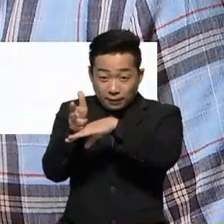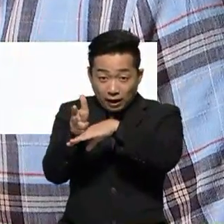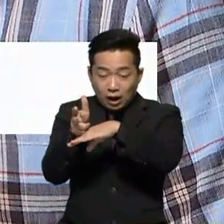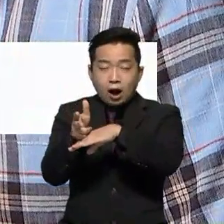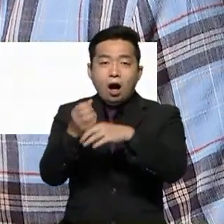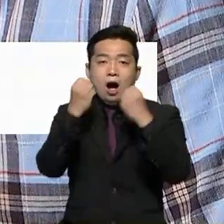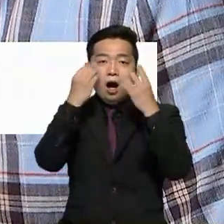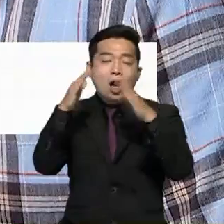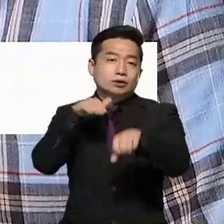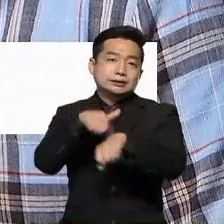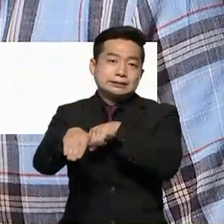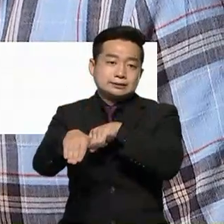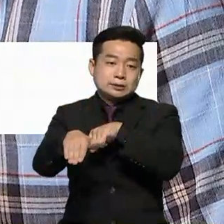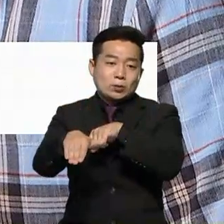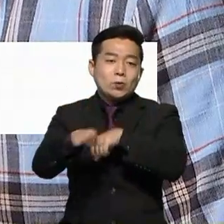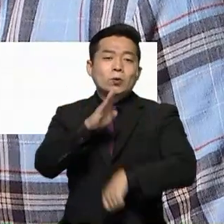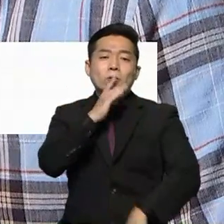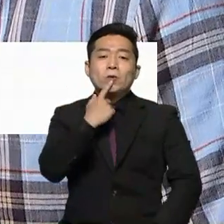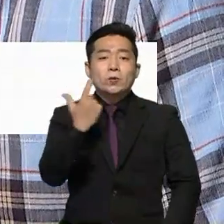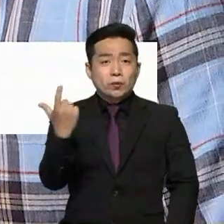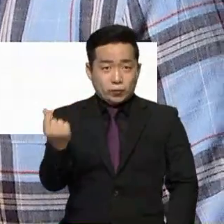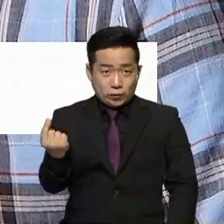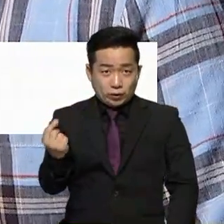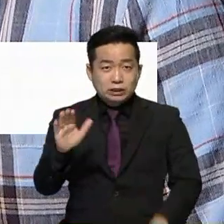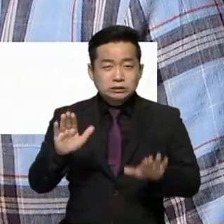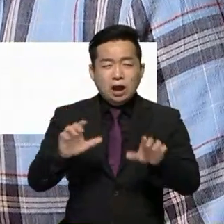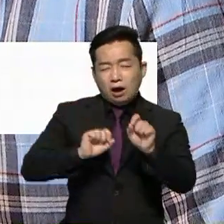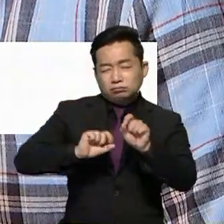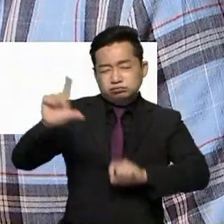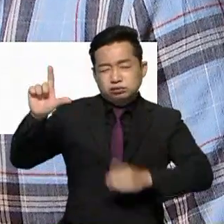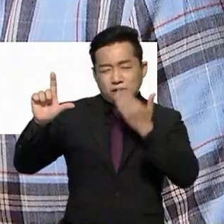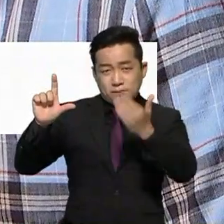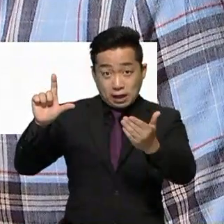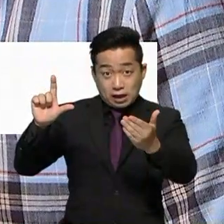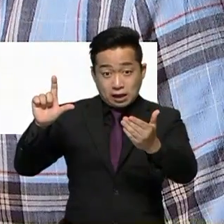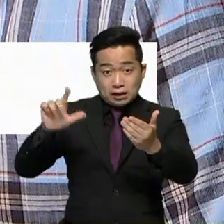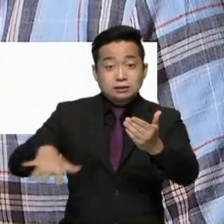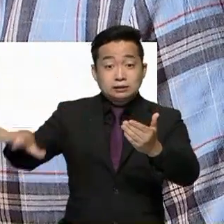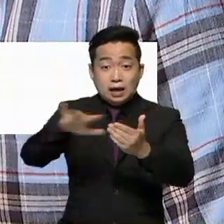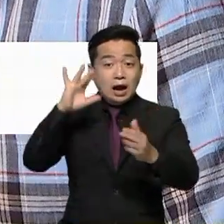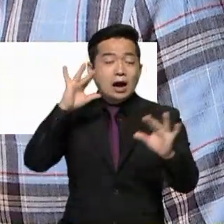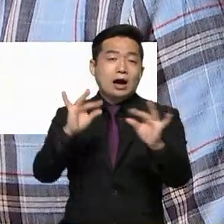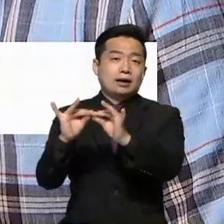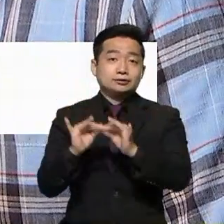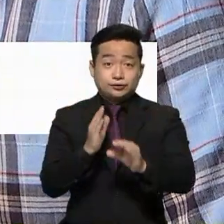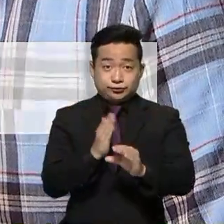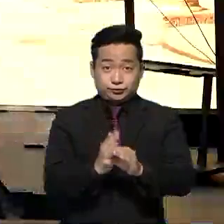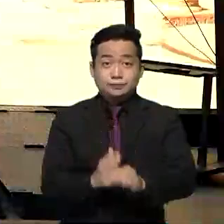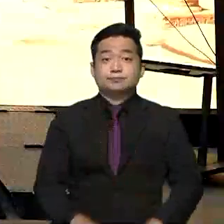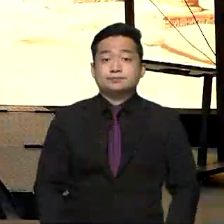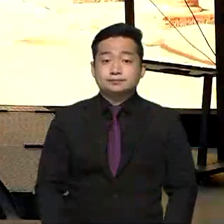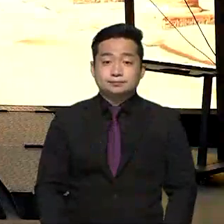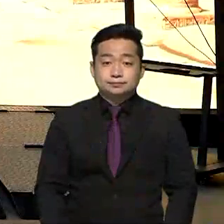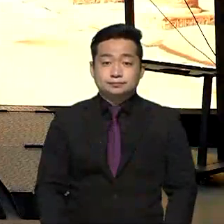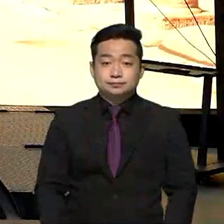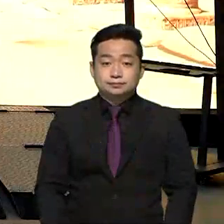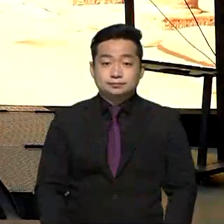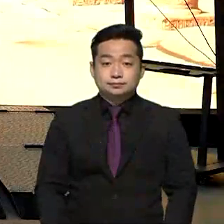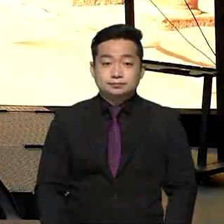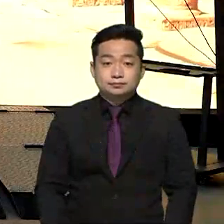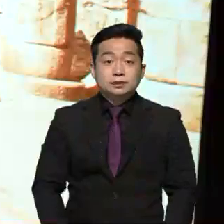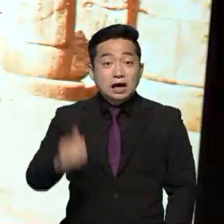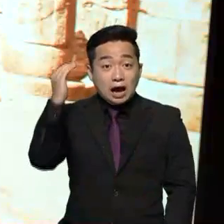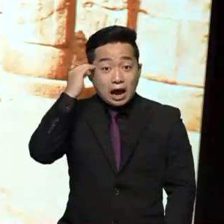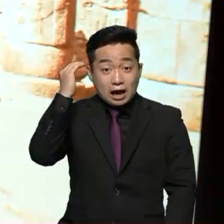혁명이라고 일컬을 정도로 큰 대세라고 이렇게 동감하고 있습니다.